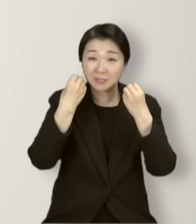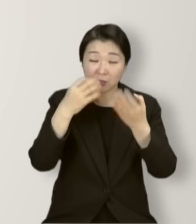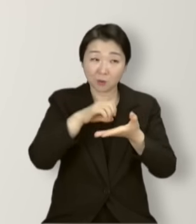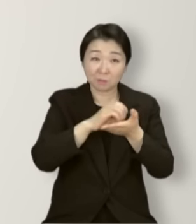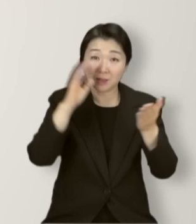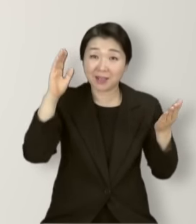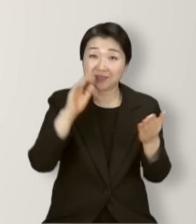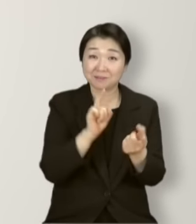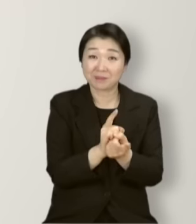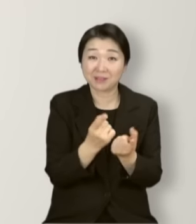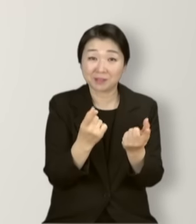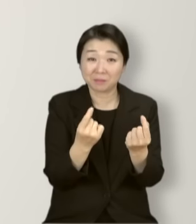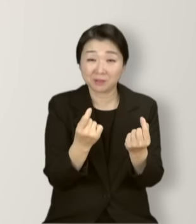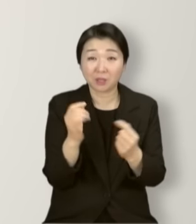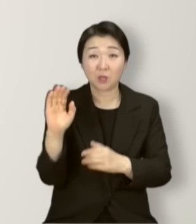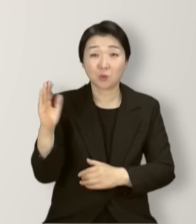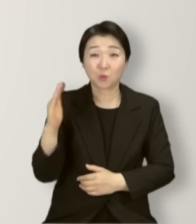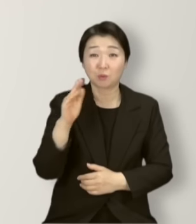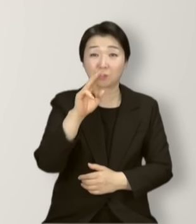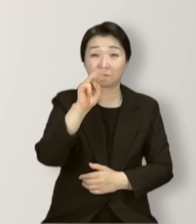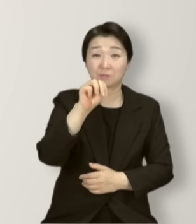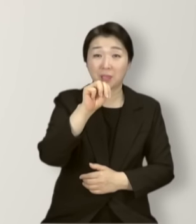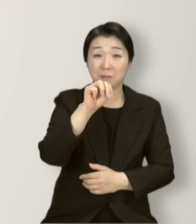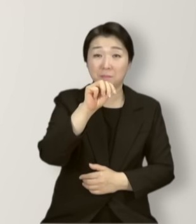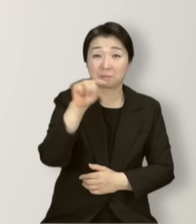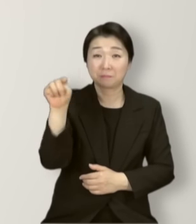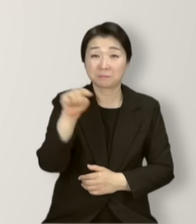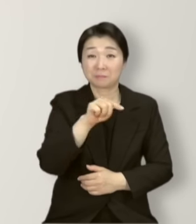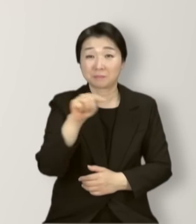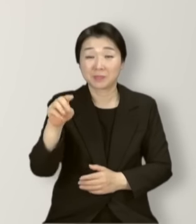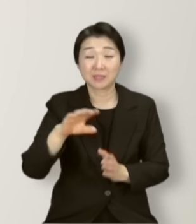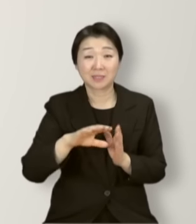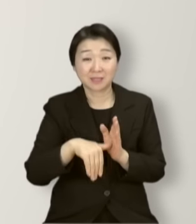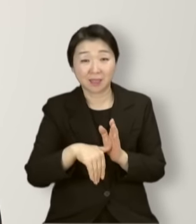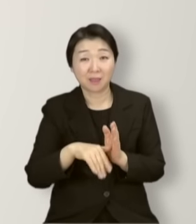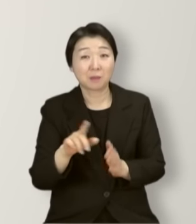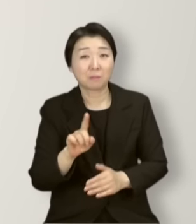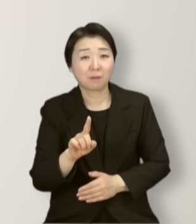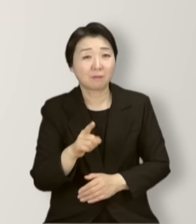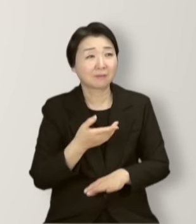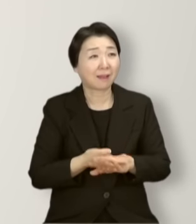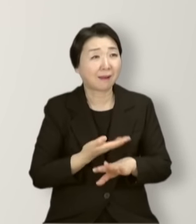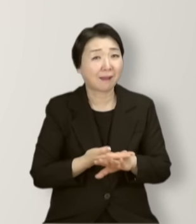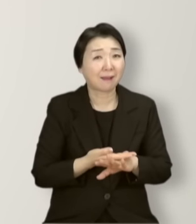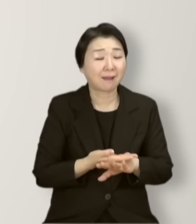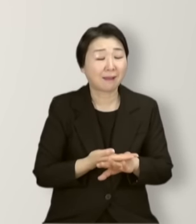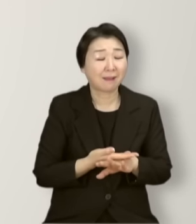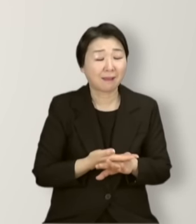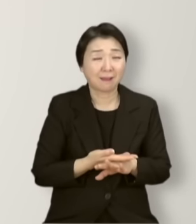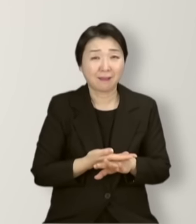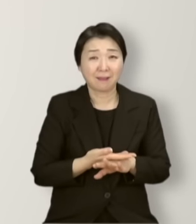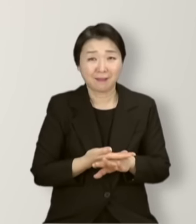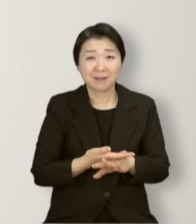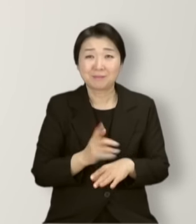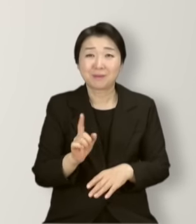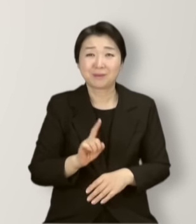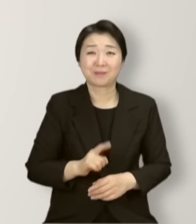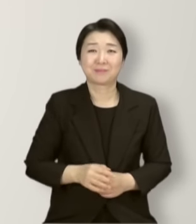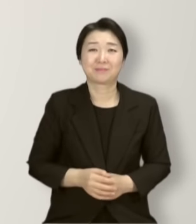그 MZ세대, 예, 예. MZ세대들은 어떤가요? 저희 때랑 좀 많이